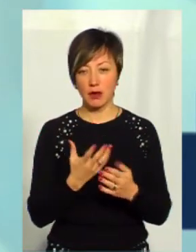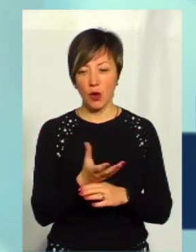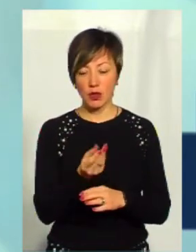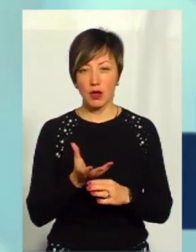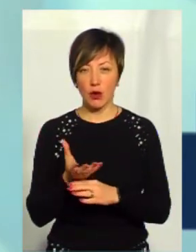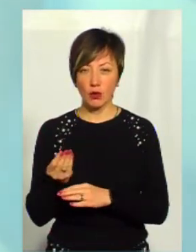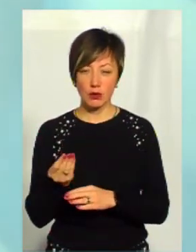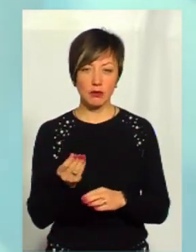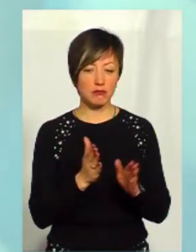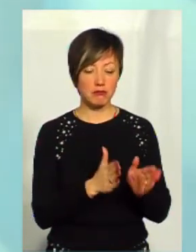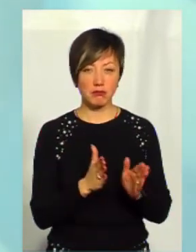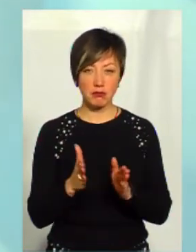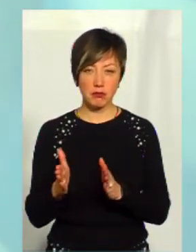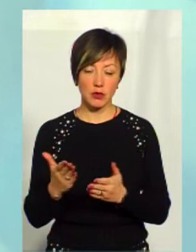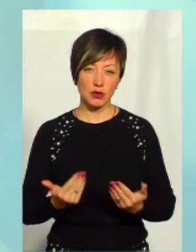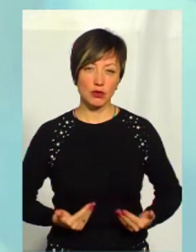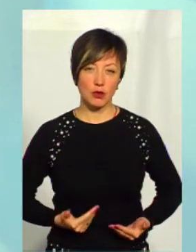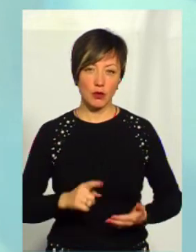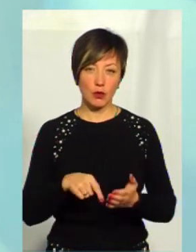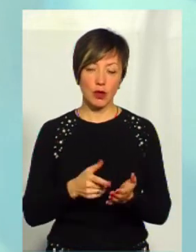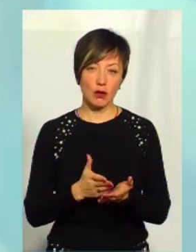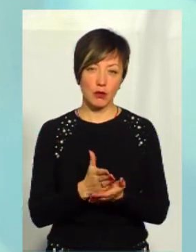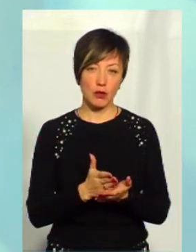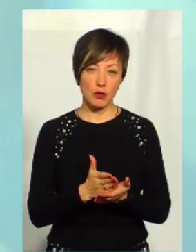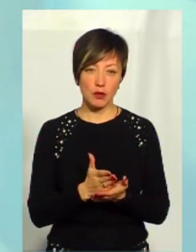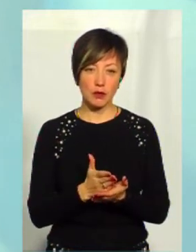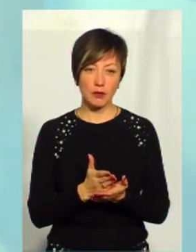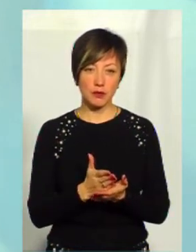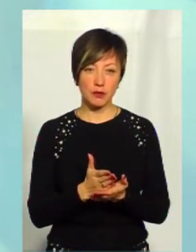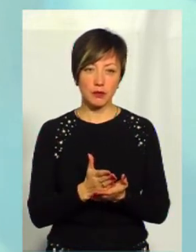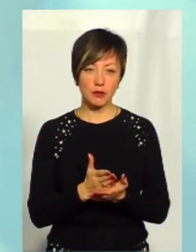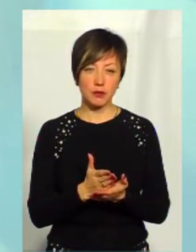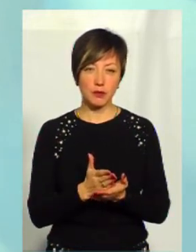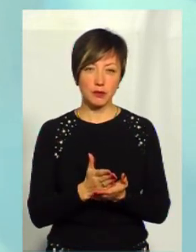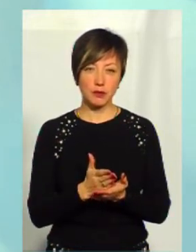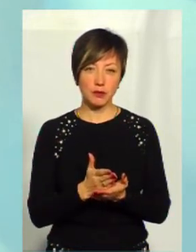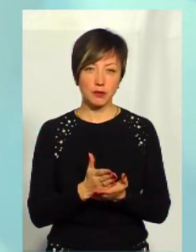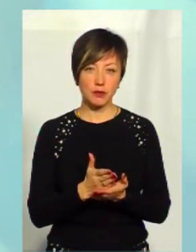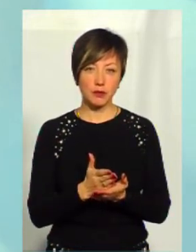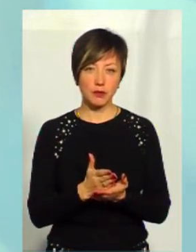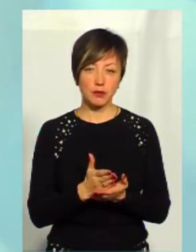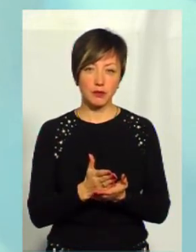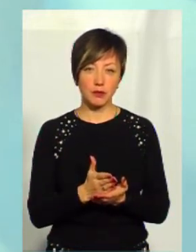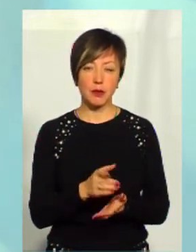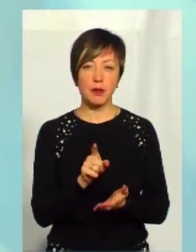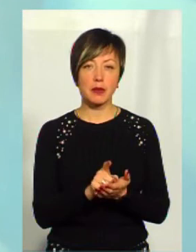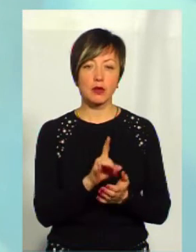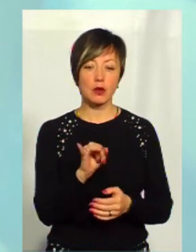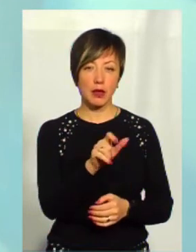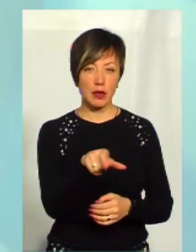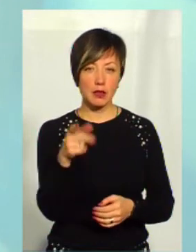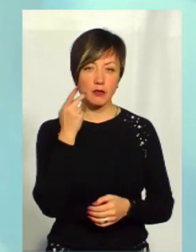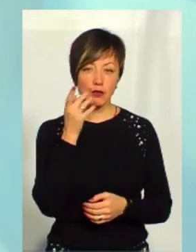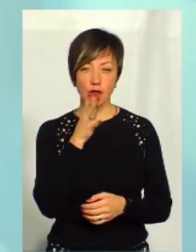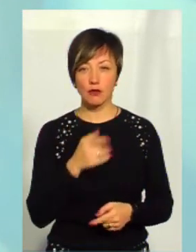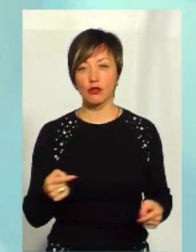розрахунки за житлово-комунальні послуги, як правило, в розрізі демографічних груп населення, пенсіонери завжди вчасно